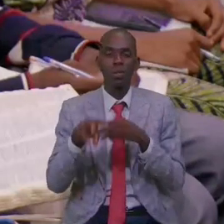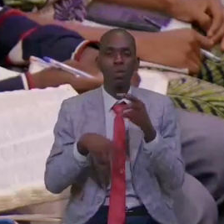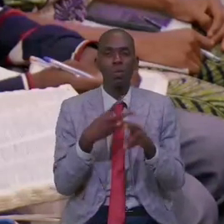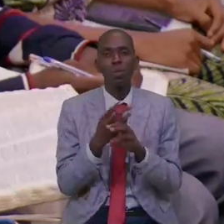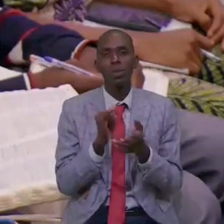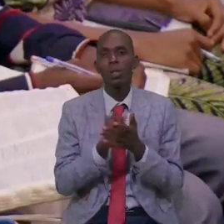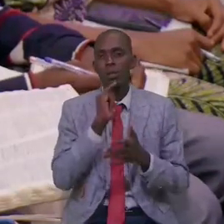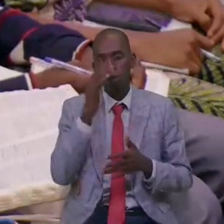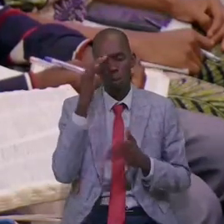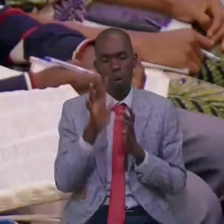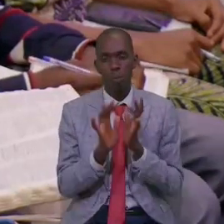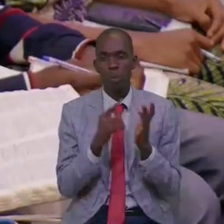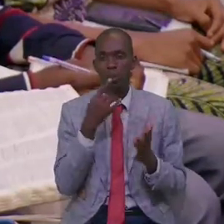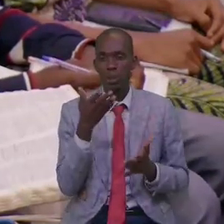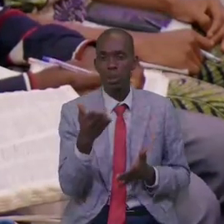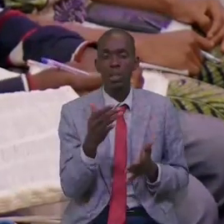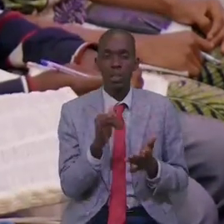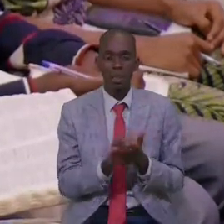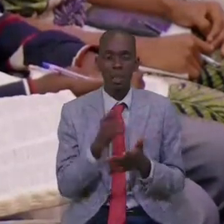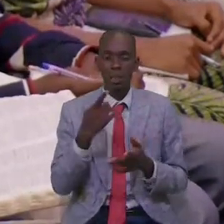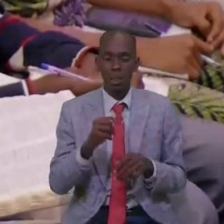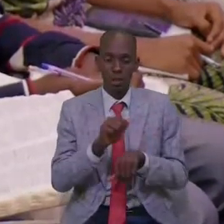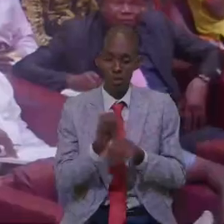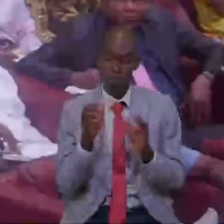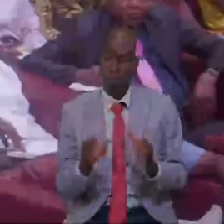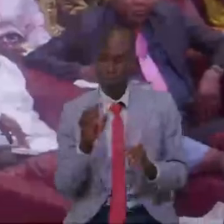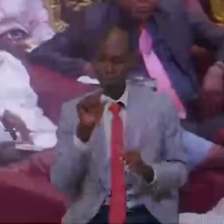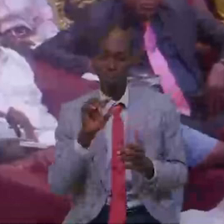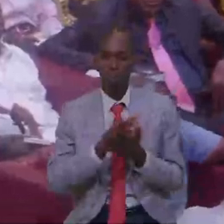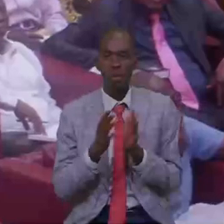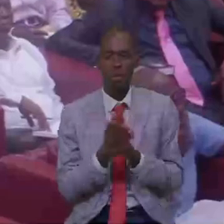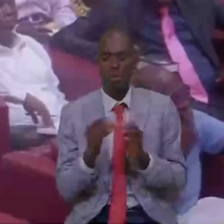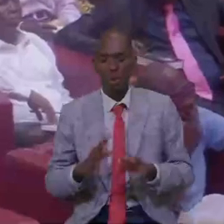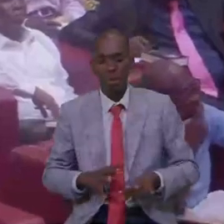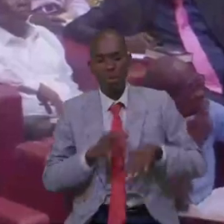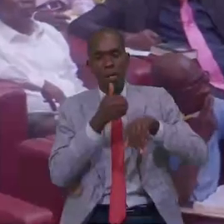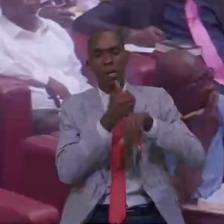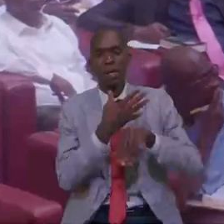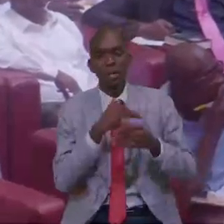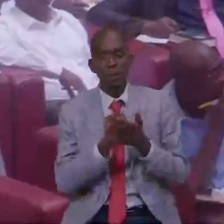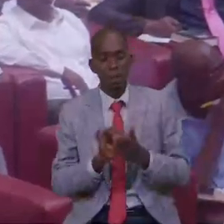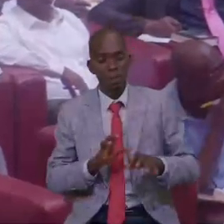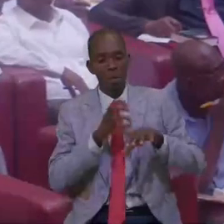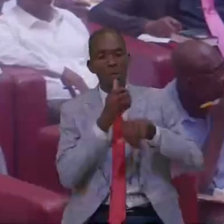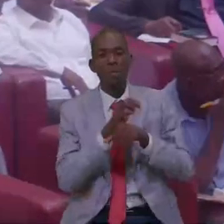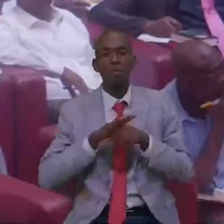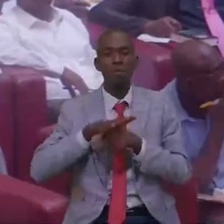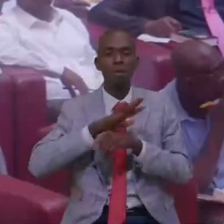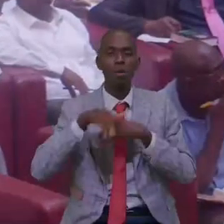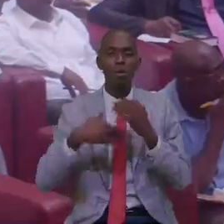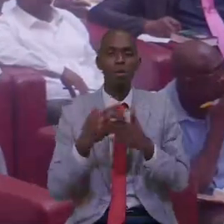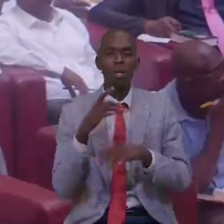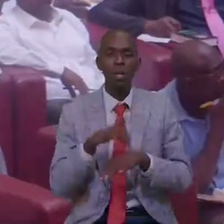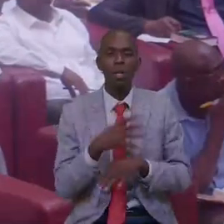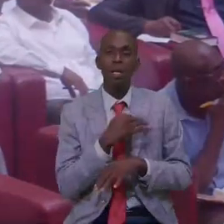est devenue une montagne et la montagne a rempli toute la terre. Il a un royaume, il a la domination qui